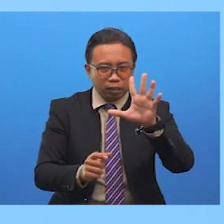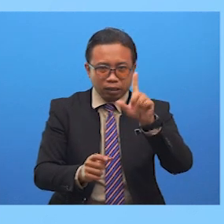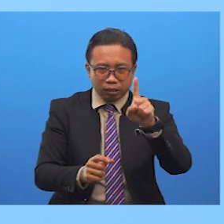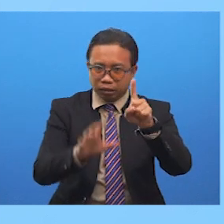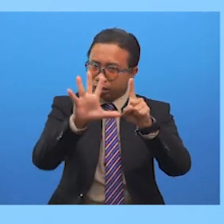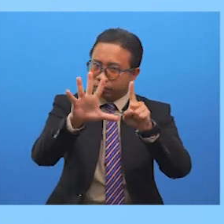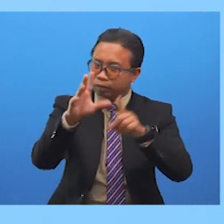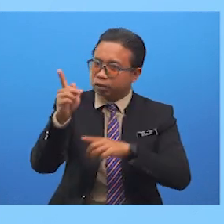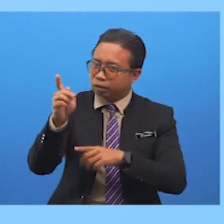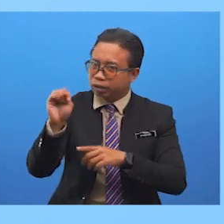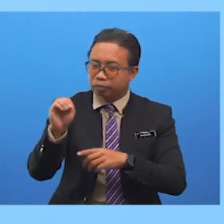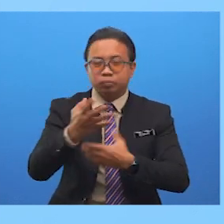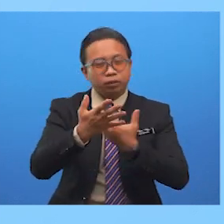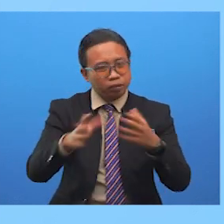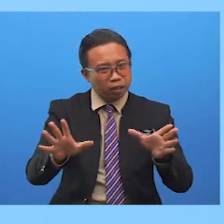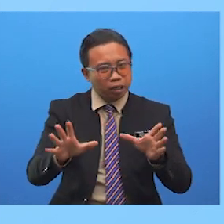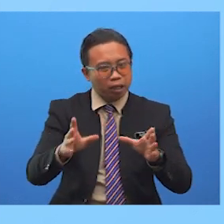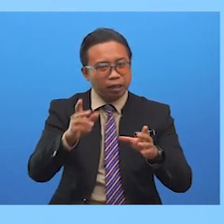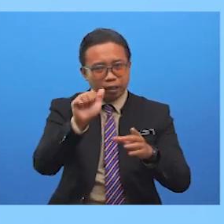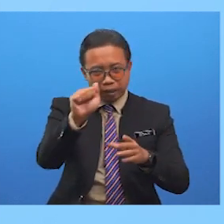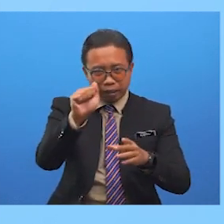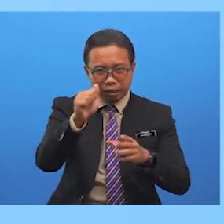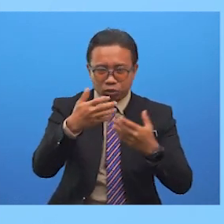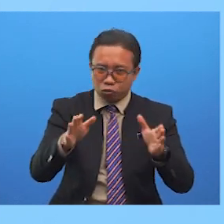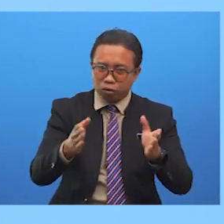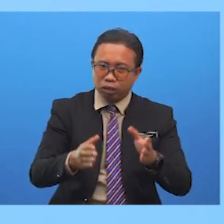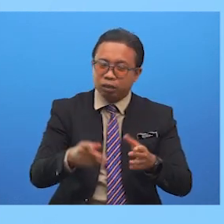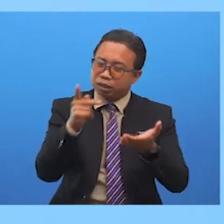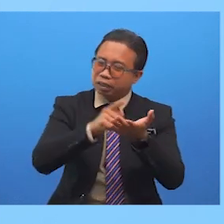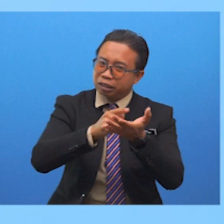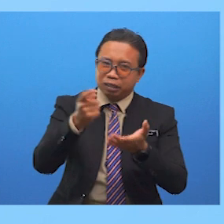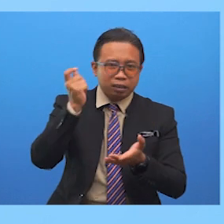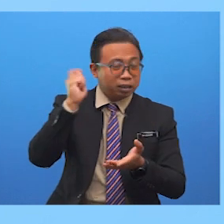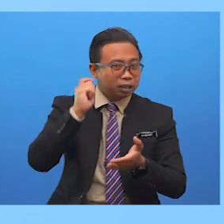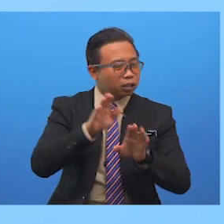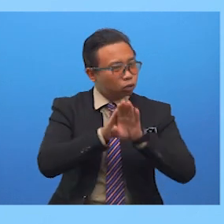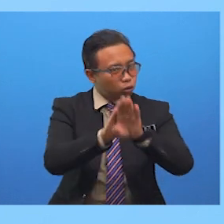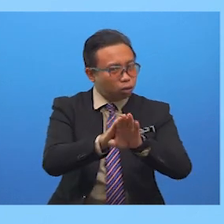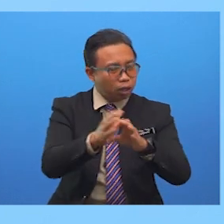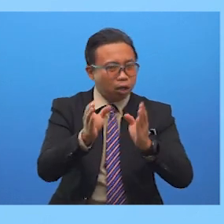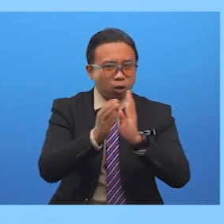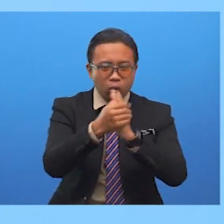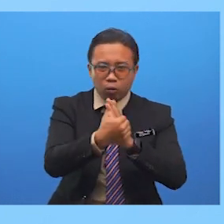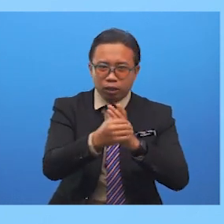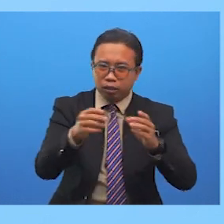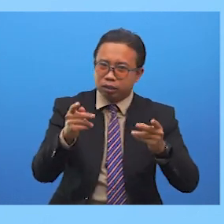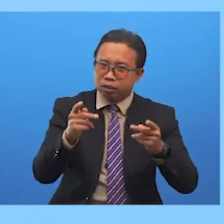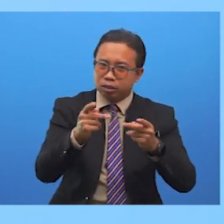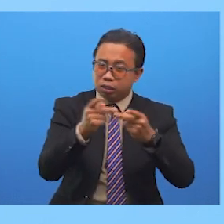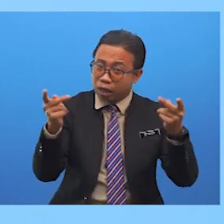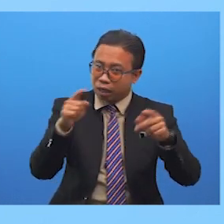KM setelah jarak di e-young telah dihitung tadi ditolak oleh jarak